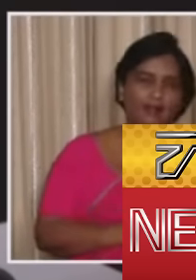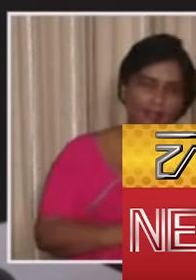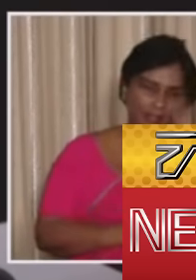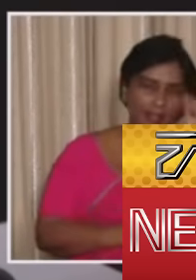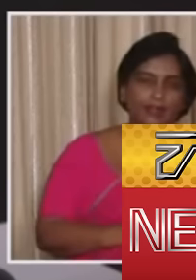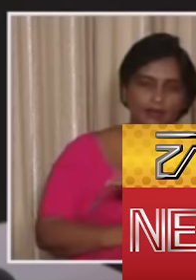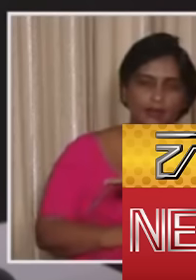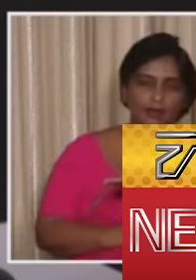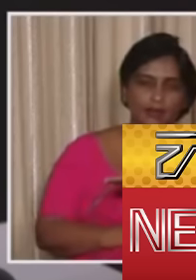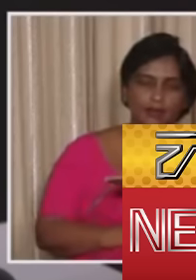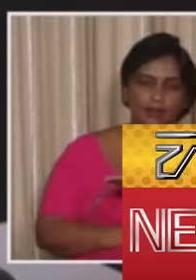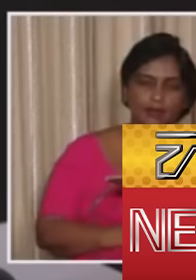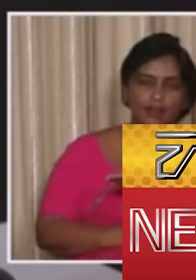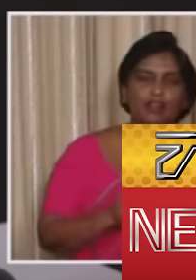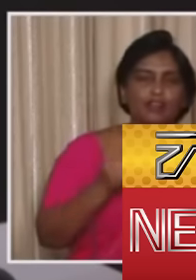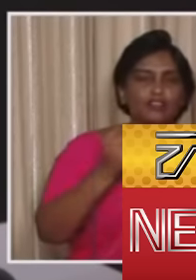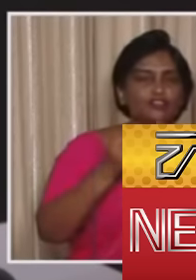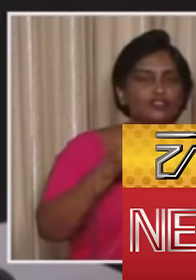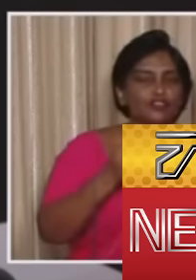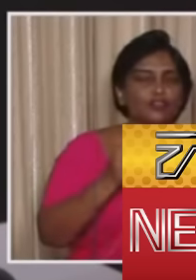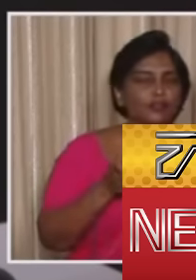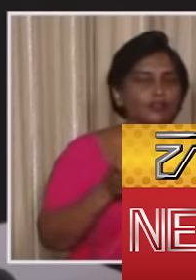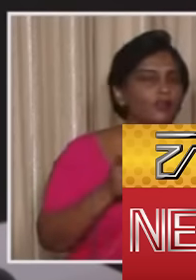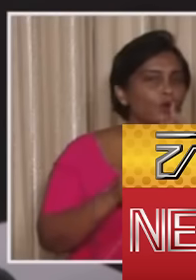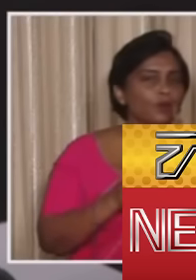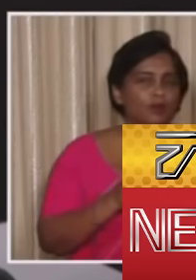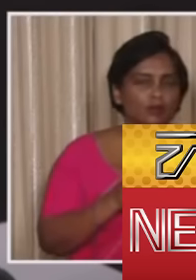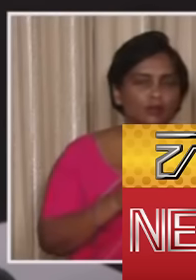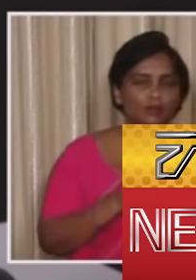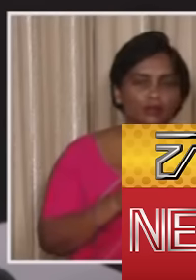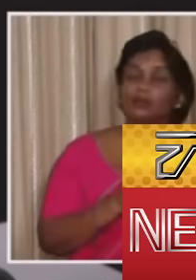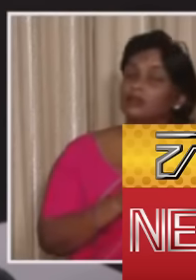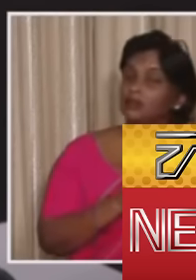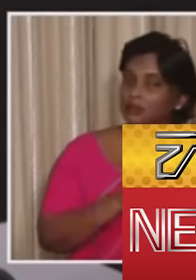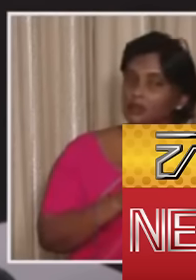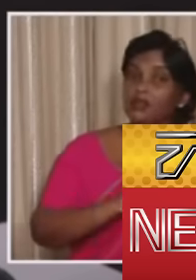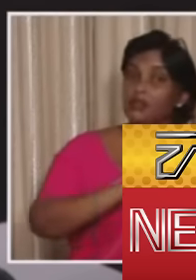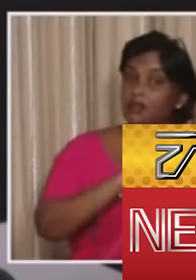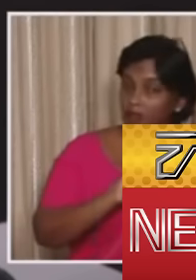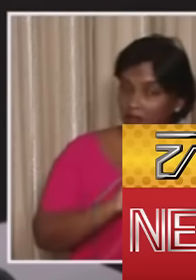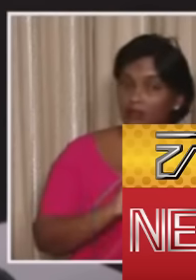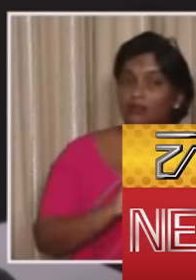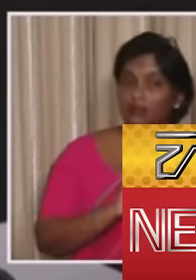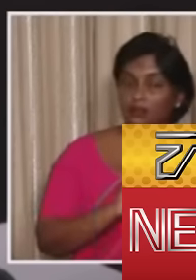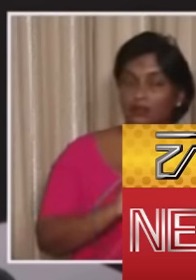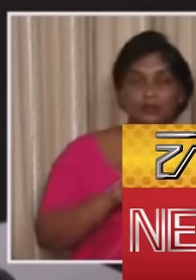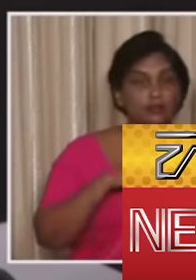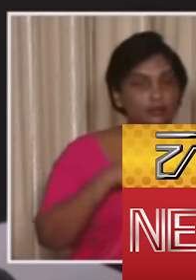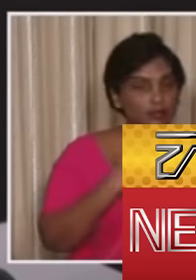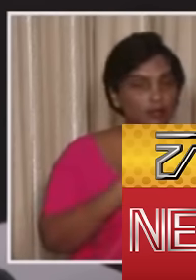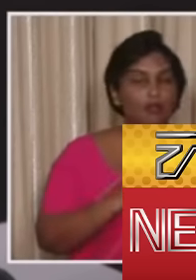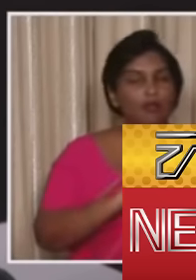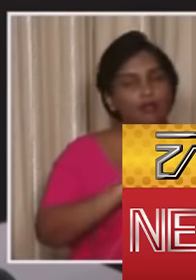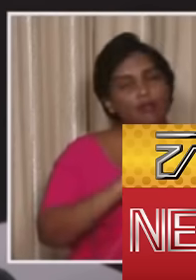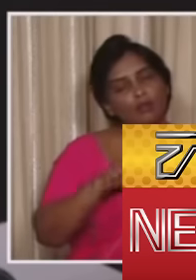අඩුම තරමේ. මේ මුදුකාංග වෙළඳපොළ. හරිද? ඉතින් ලංකාවේ සමාගමක් ලංකාවේ